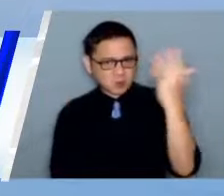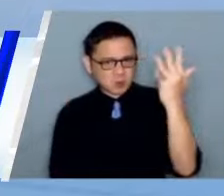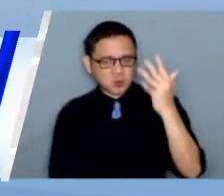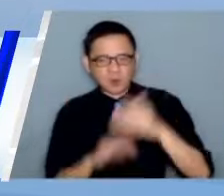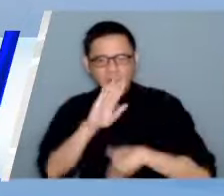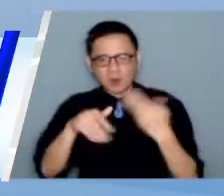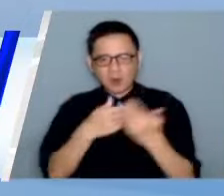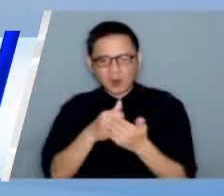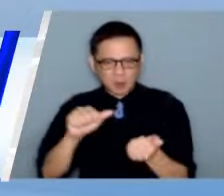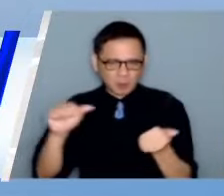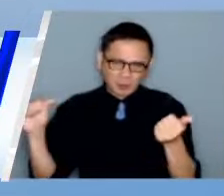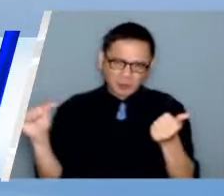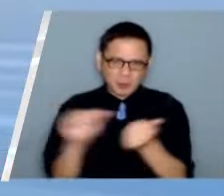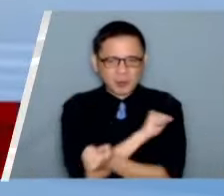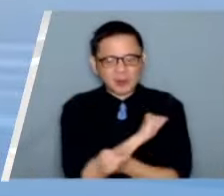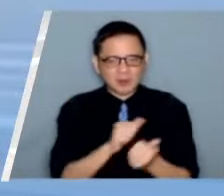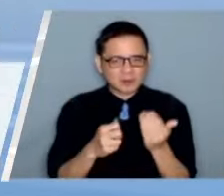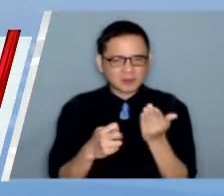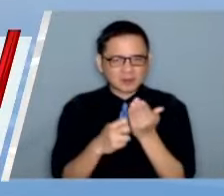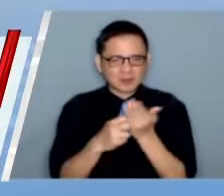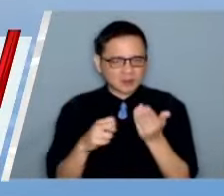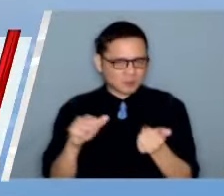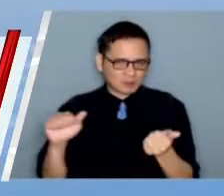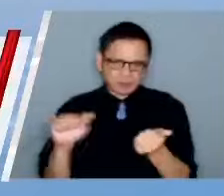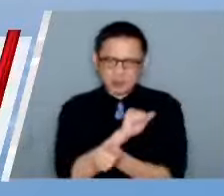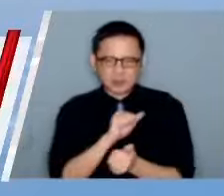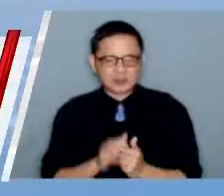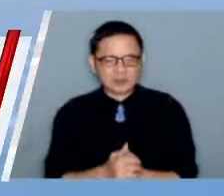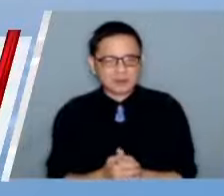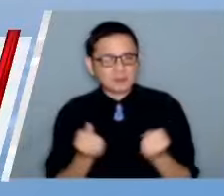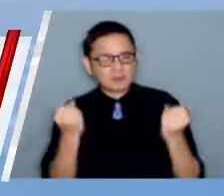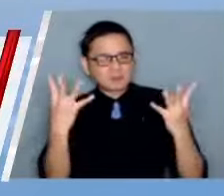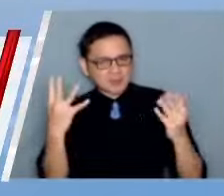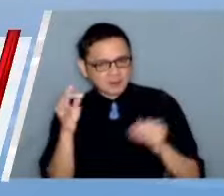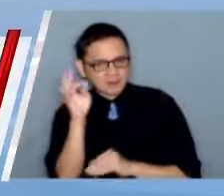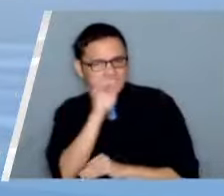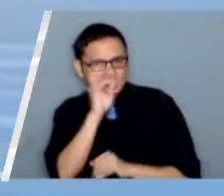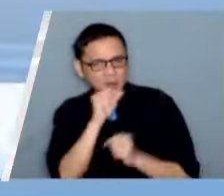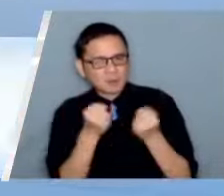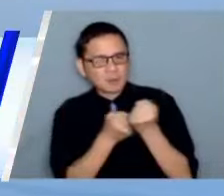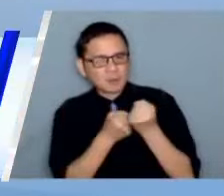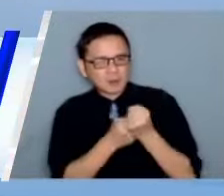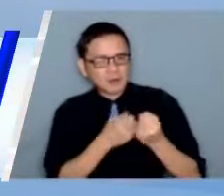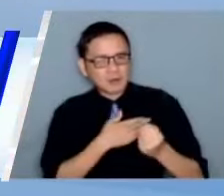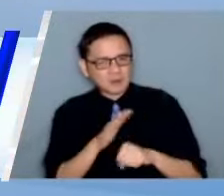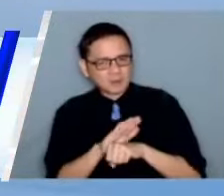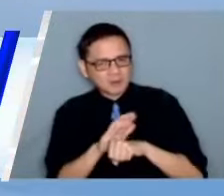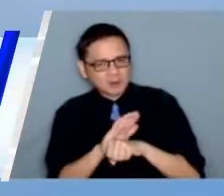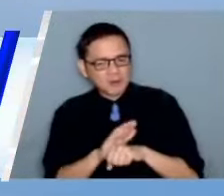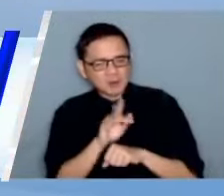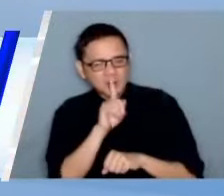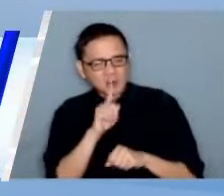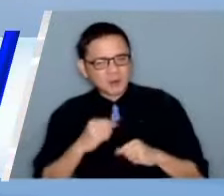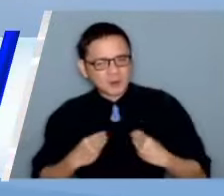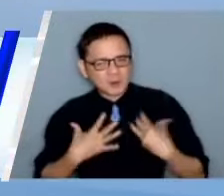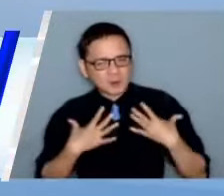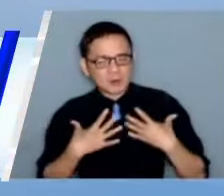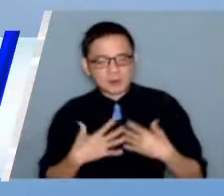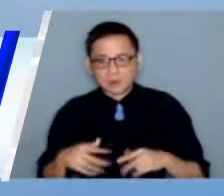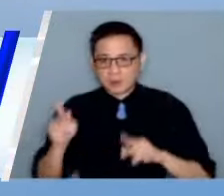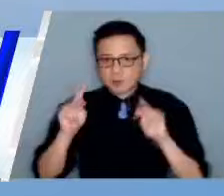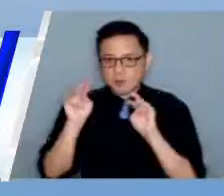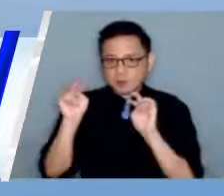Nakakataba ng puso dahil ang daming Pilipinong sumuporta sa pelikulang ito. Para mas marami ang makapanood, lalo na ang mga guro